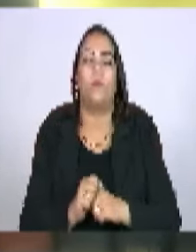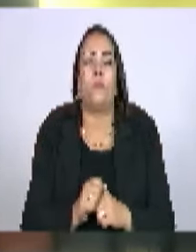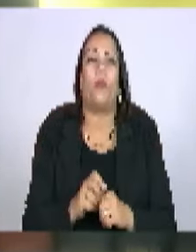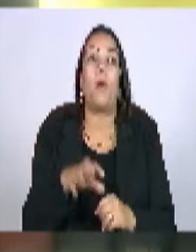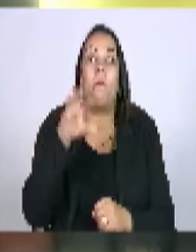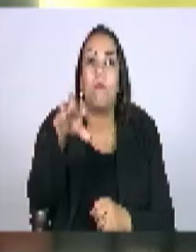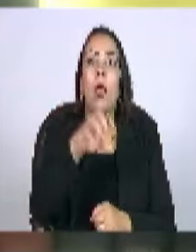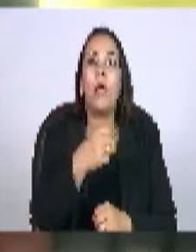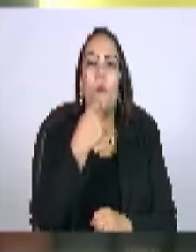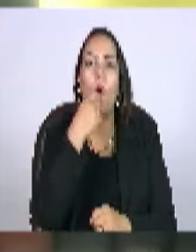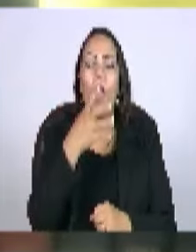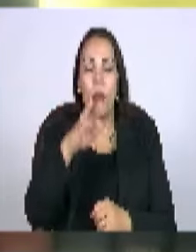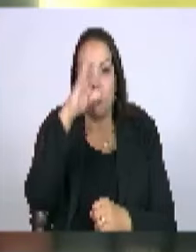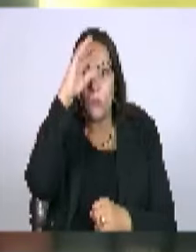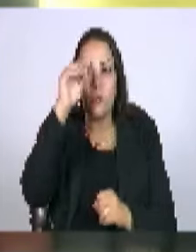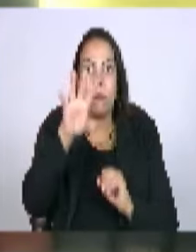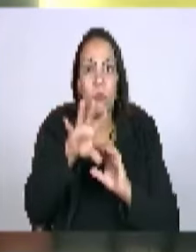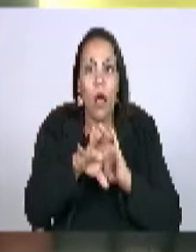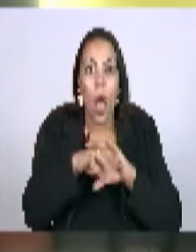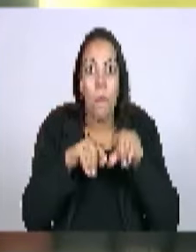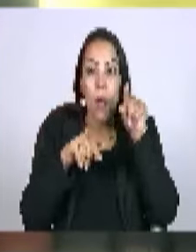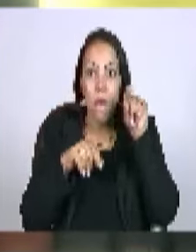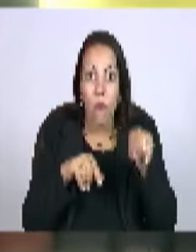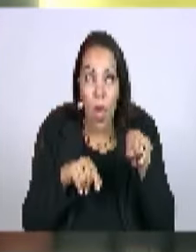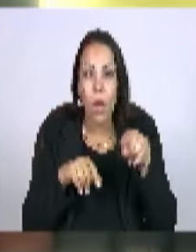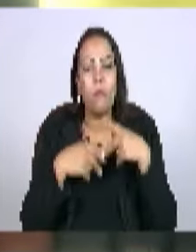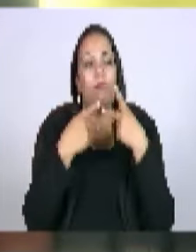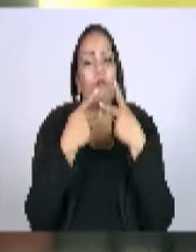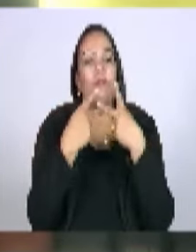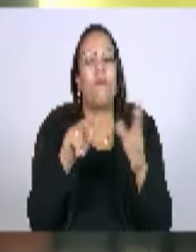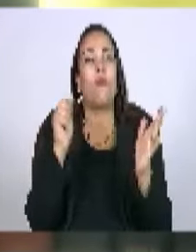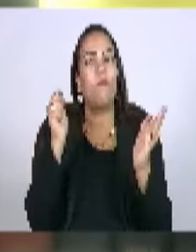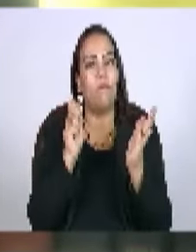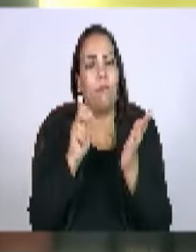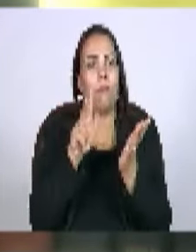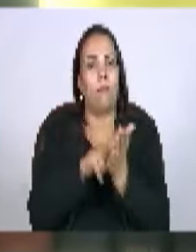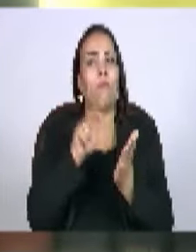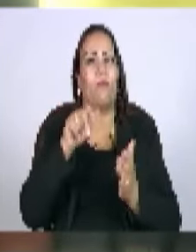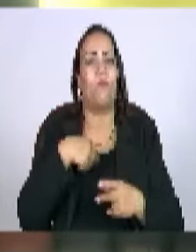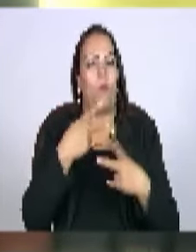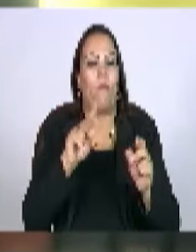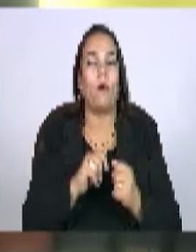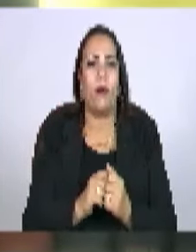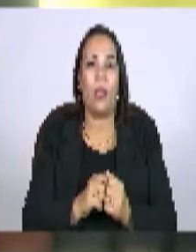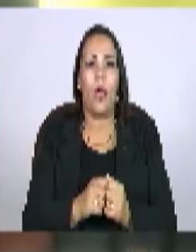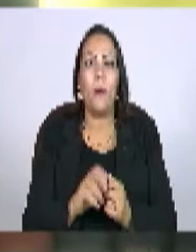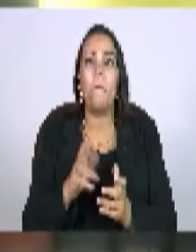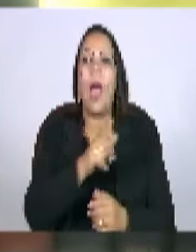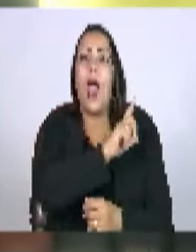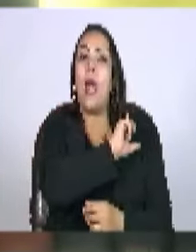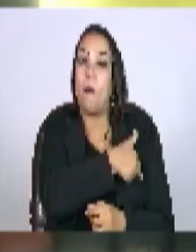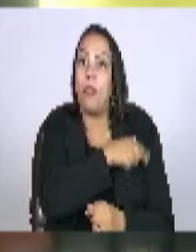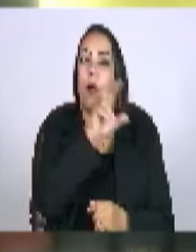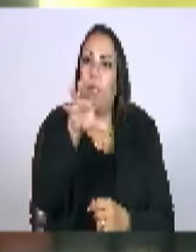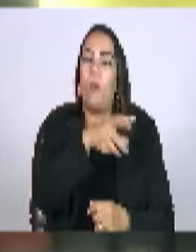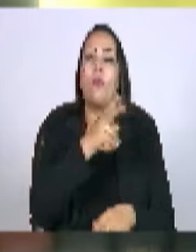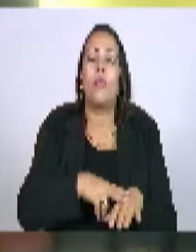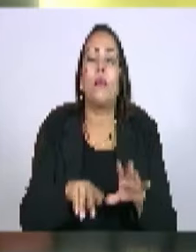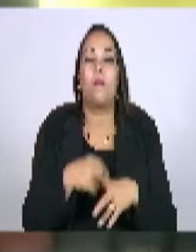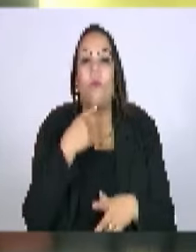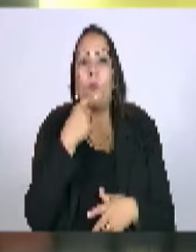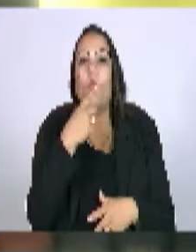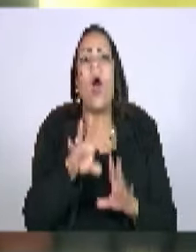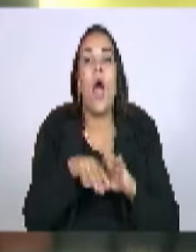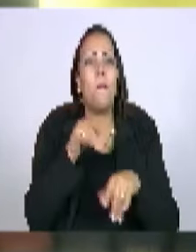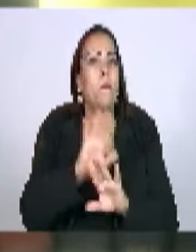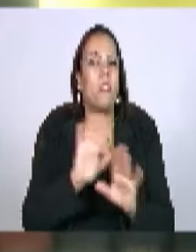ان هي لو حدث وصدرت هتنفذه المانيا قالت كده ودول اخرى قالت كده ولا تملك الدول الا ان